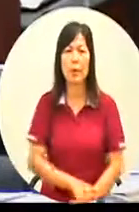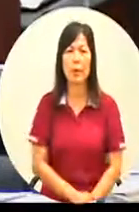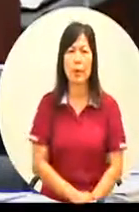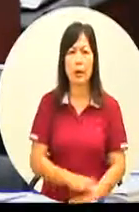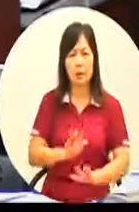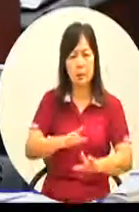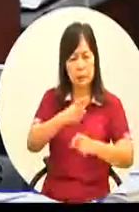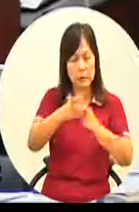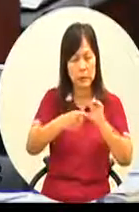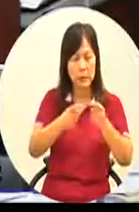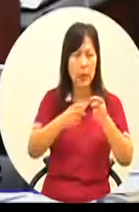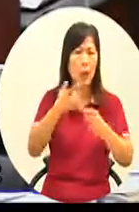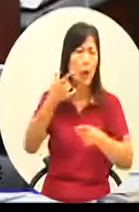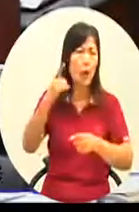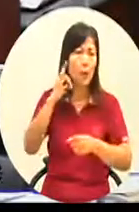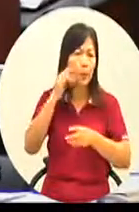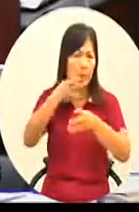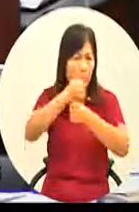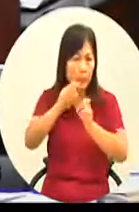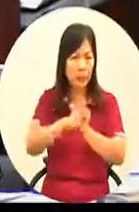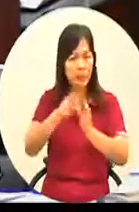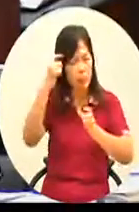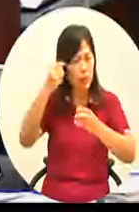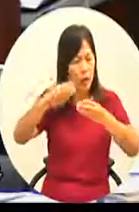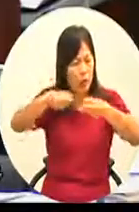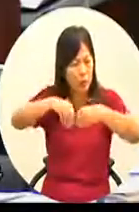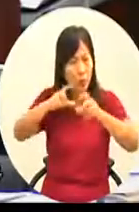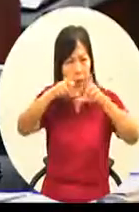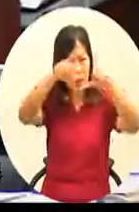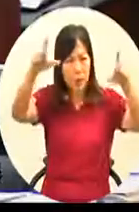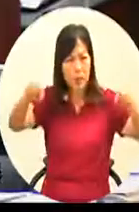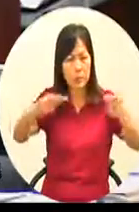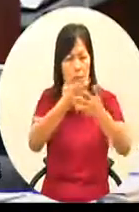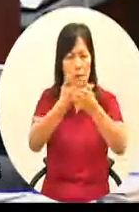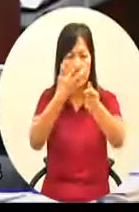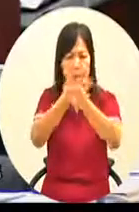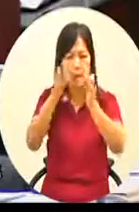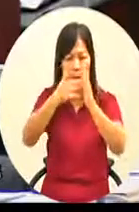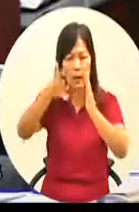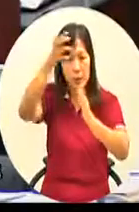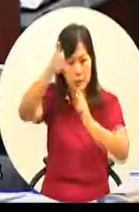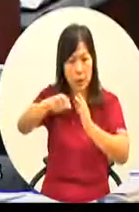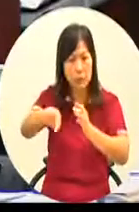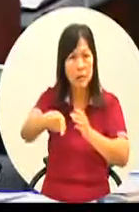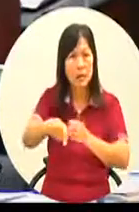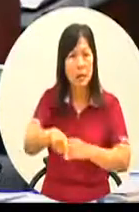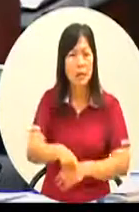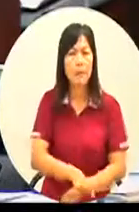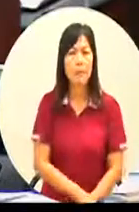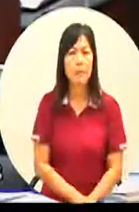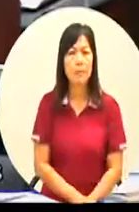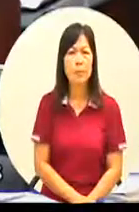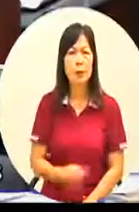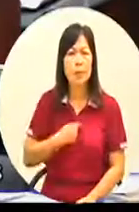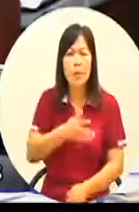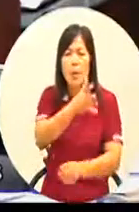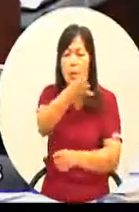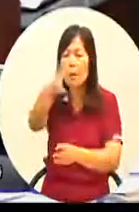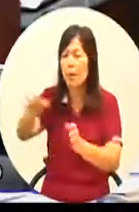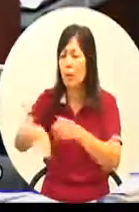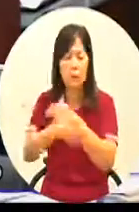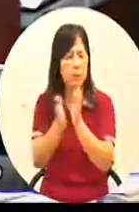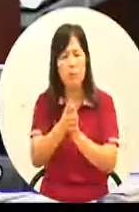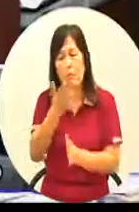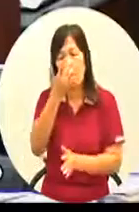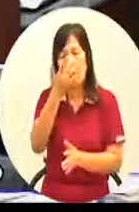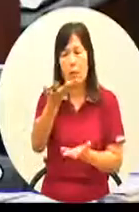母亲节啦，我为着要送一个匾啊，要去予迄个校长，迄吉良国小的校长。事实人嘛唔知啊，